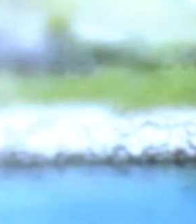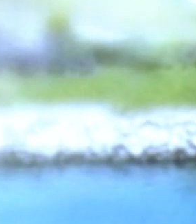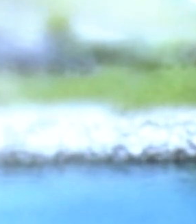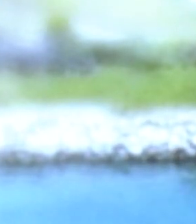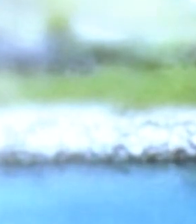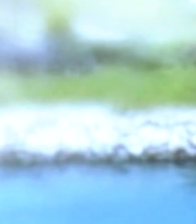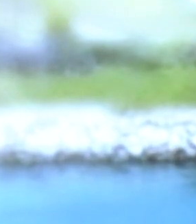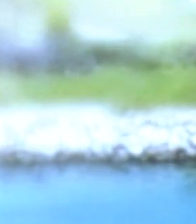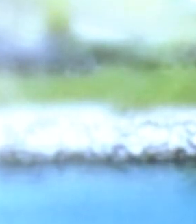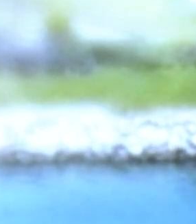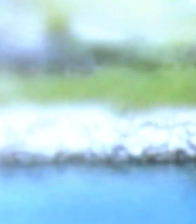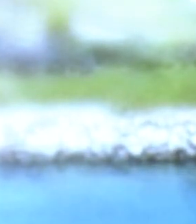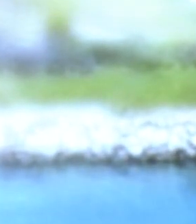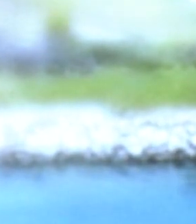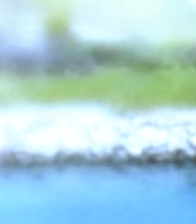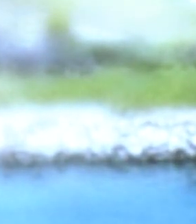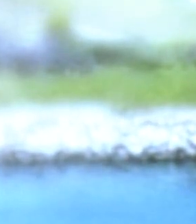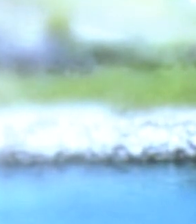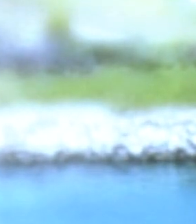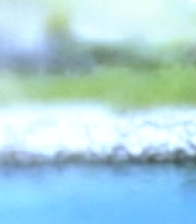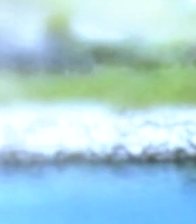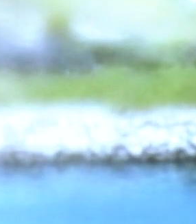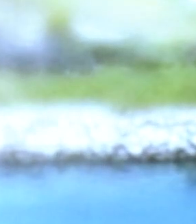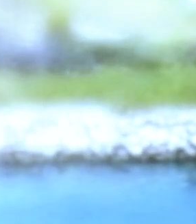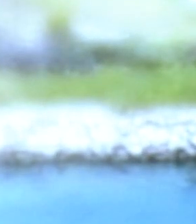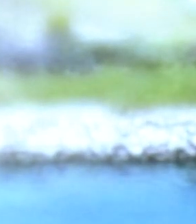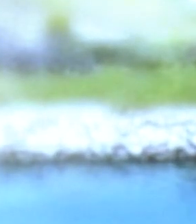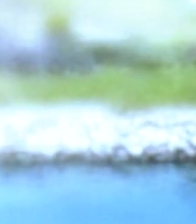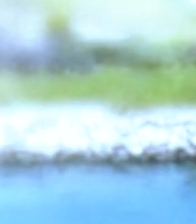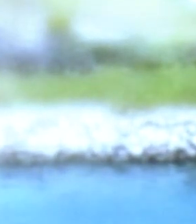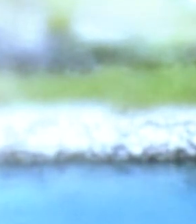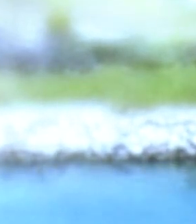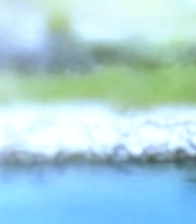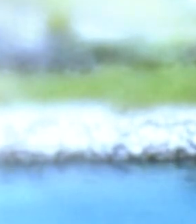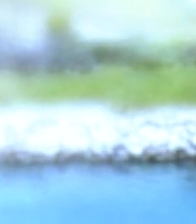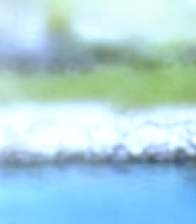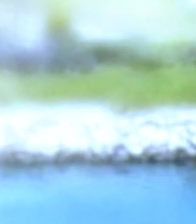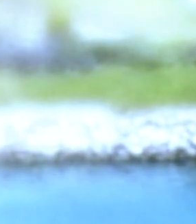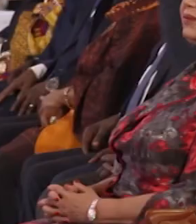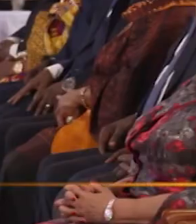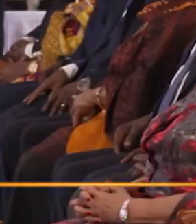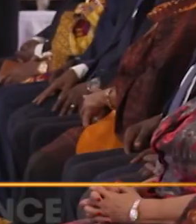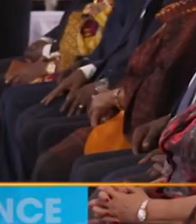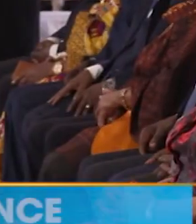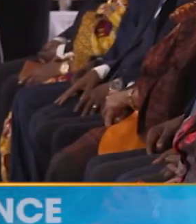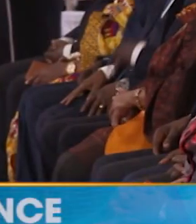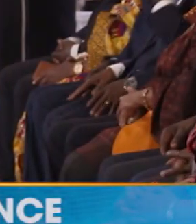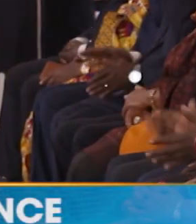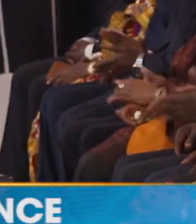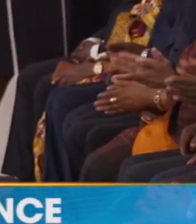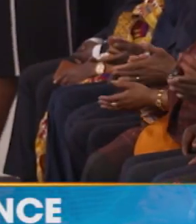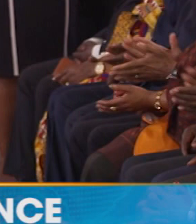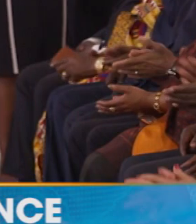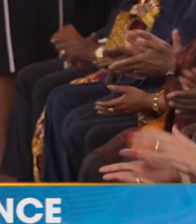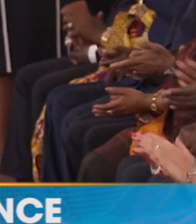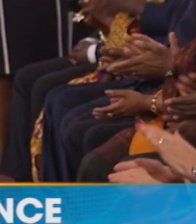il est 13h à Abidjan madame monsieur bonjour et bienvenue dans l'édition de la méjournée les